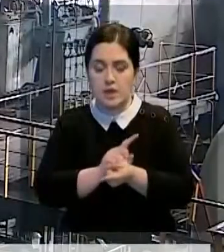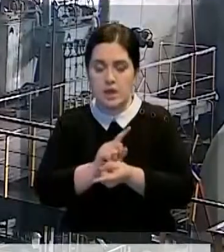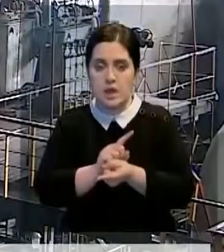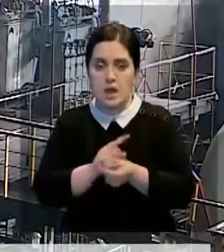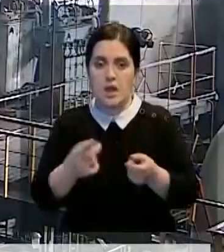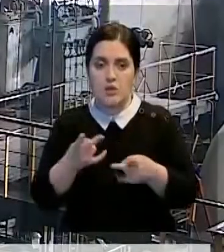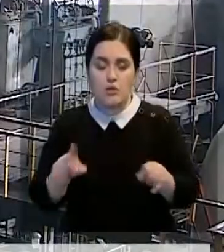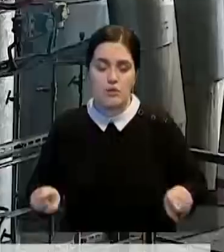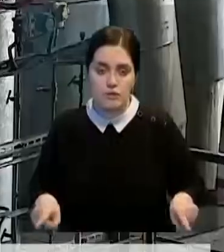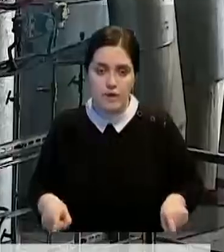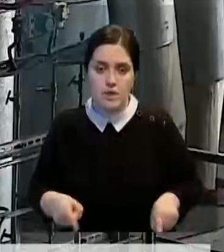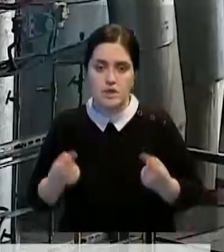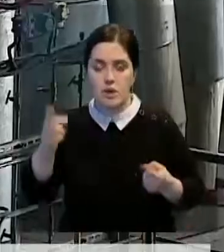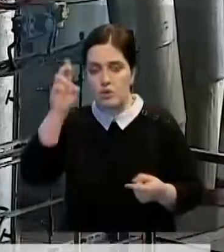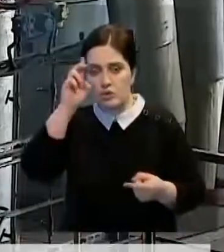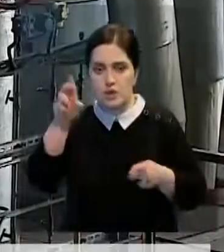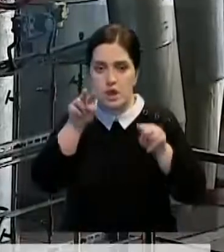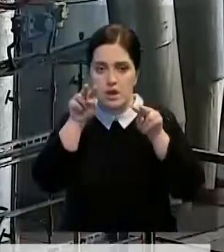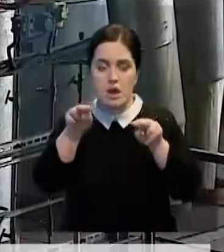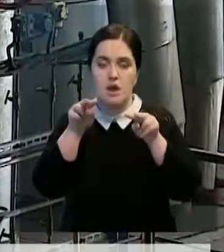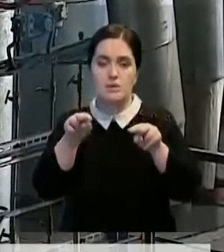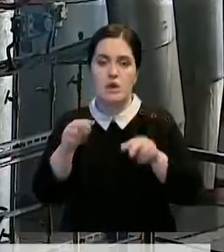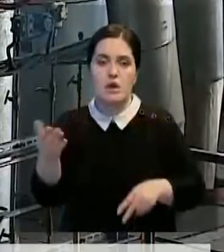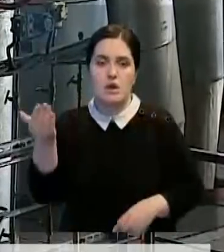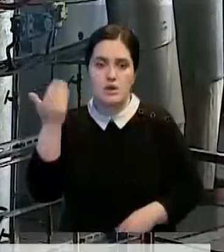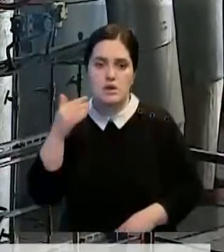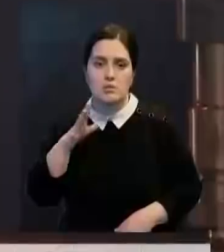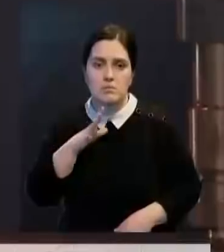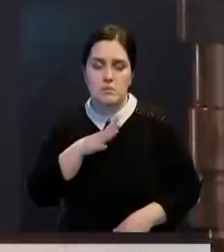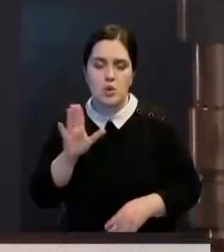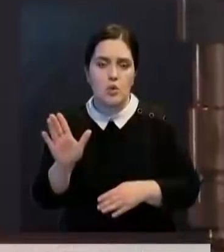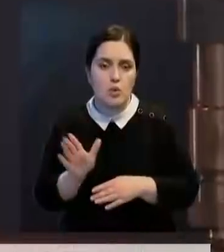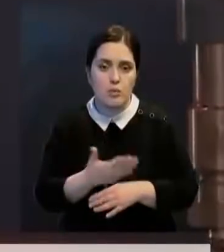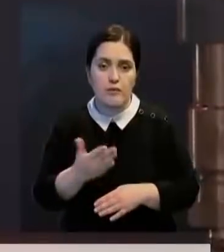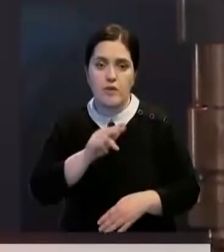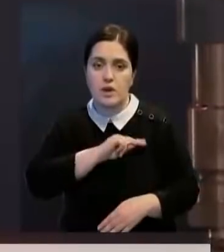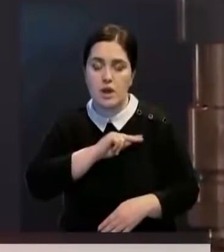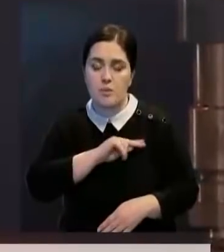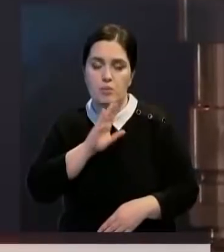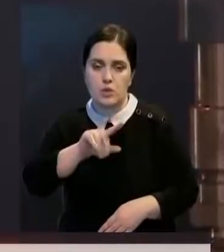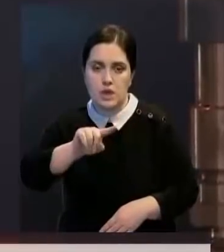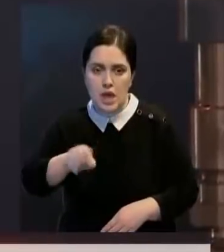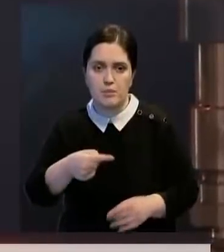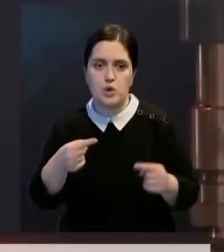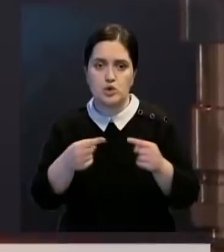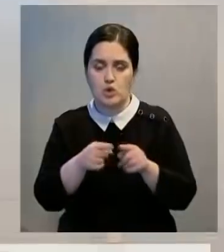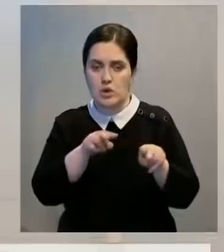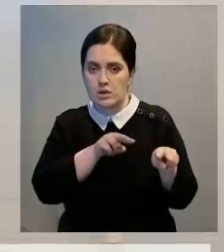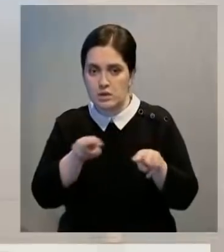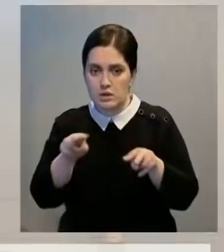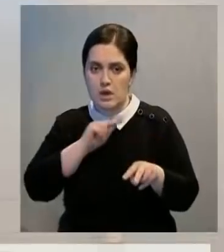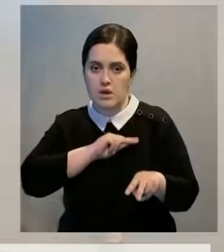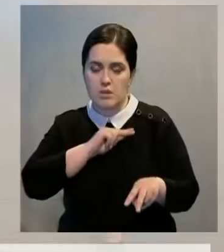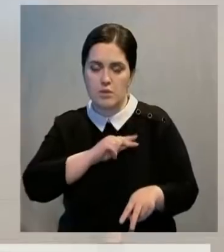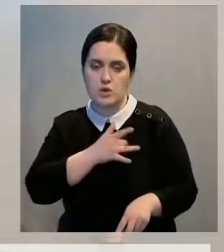частности, восстановление государственного контроля, который ранее был упразднен. Его сотрудники будут обязаны четко контролировать работу